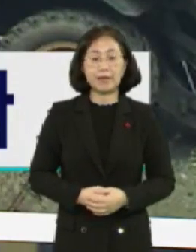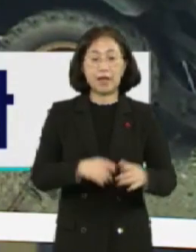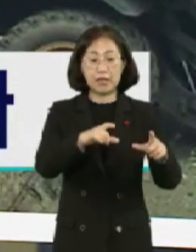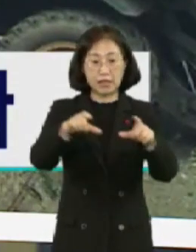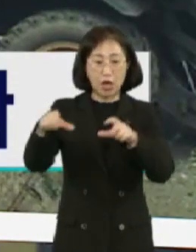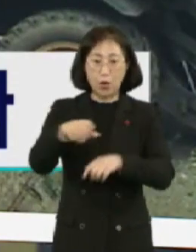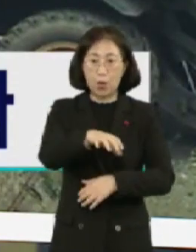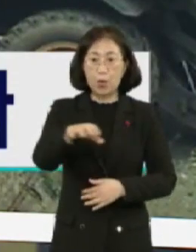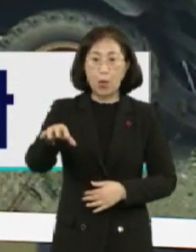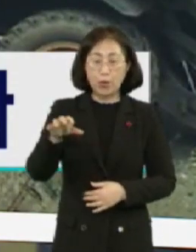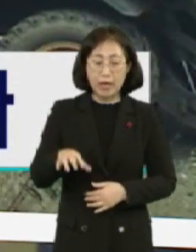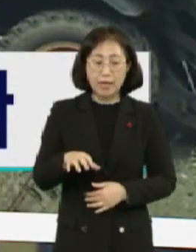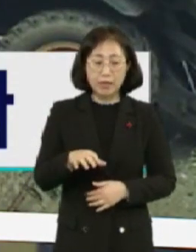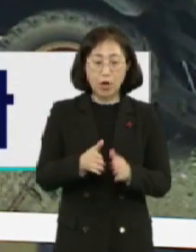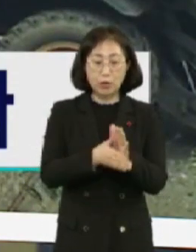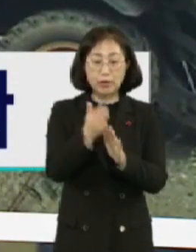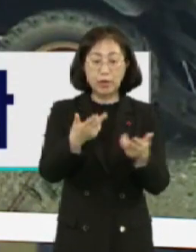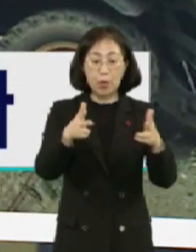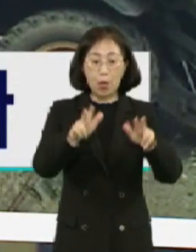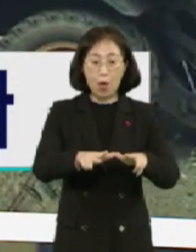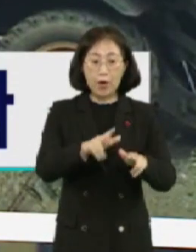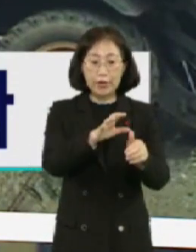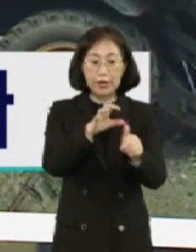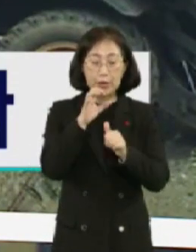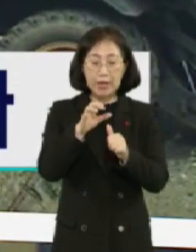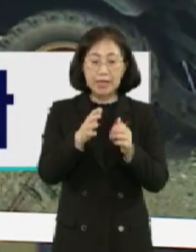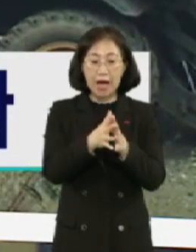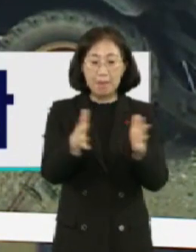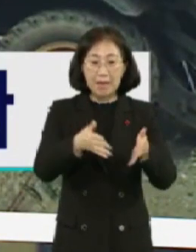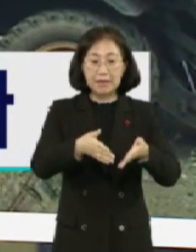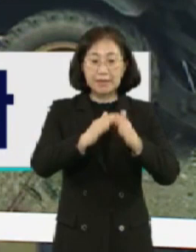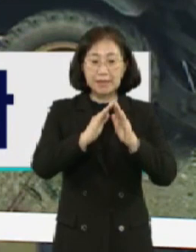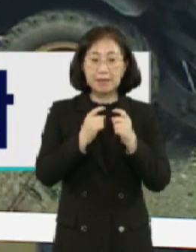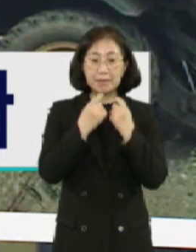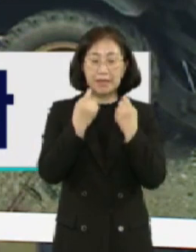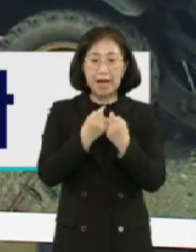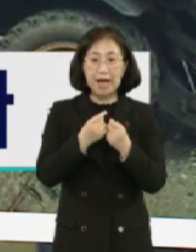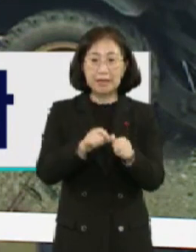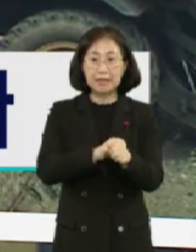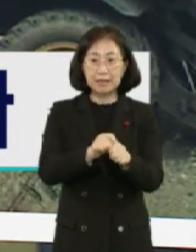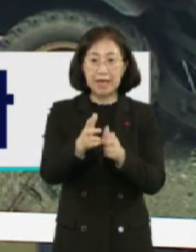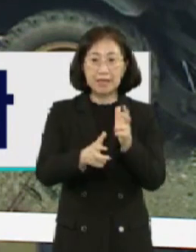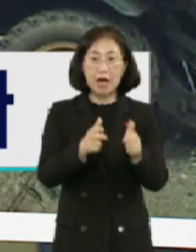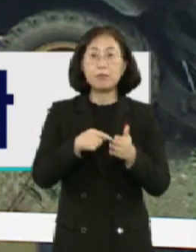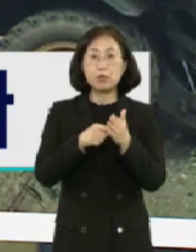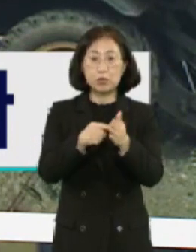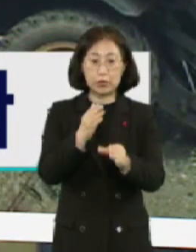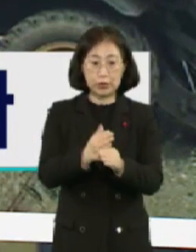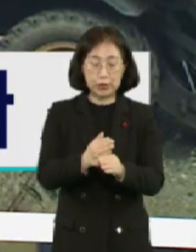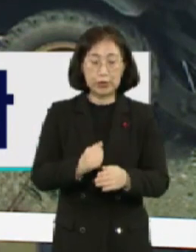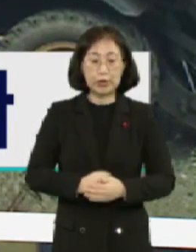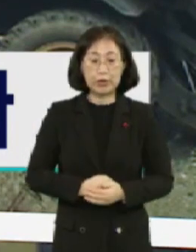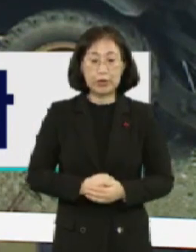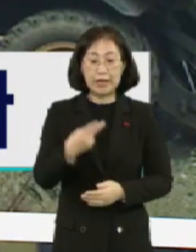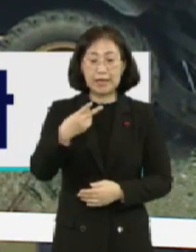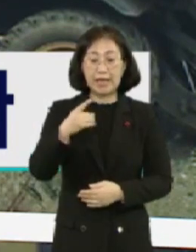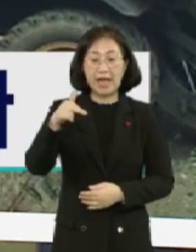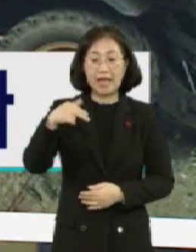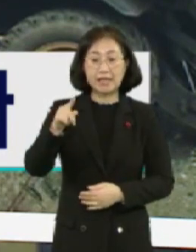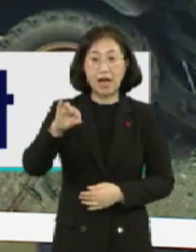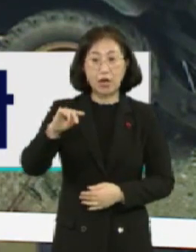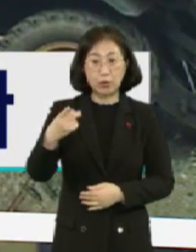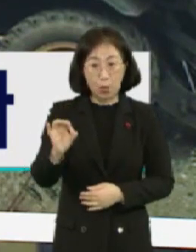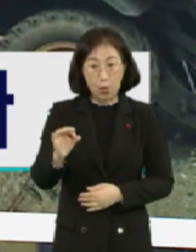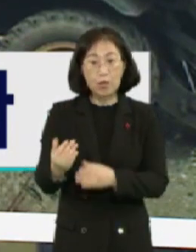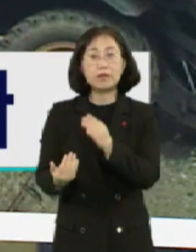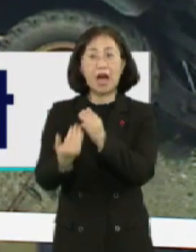지역 곳곳에서 도심 내 공원 용지에 아파트를 짓는 민간공원 특례 사업이 추진되고 있습니다. 대장동 화천대유